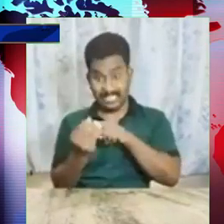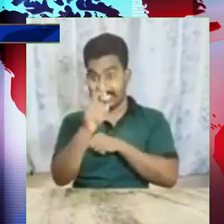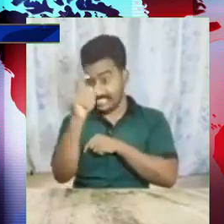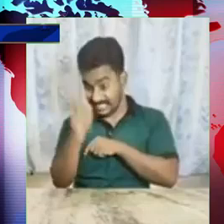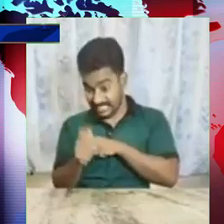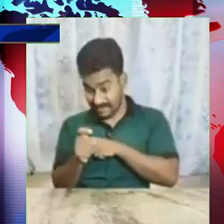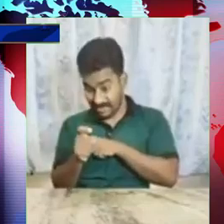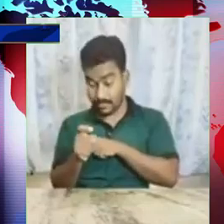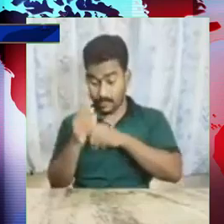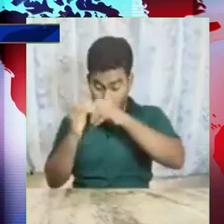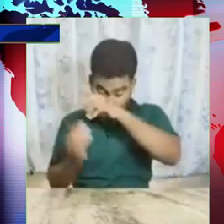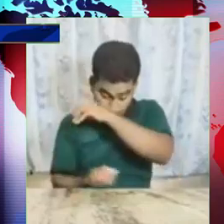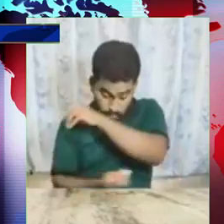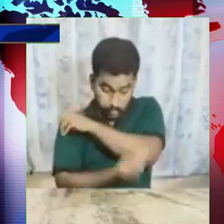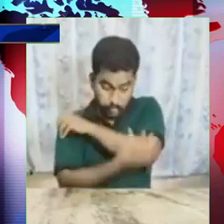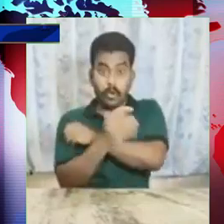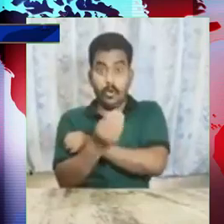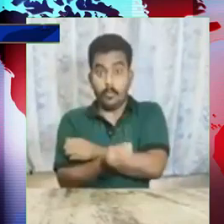ISRO,